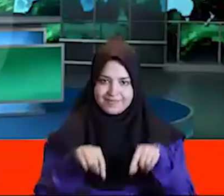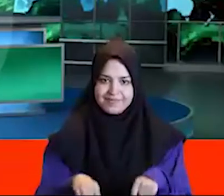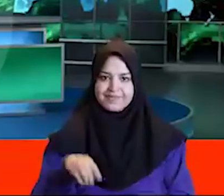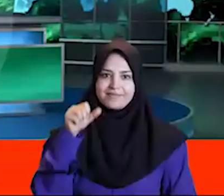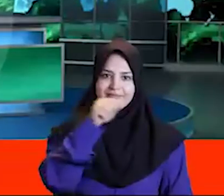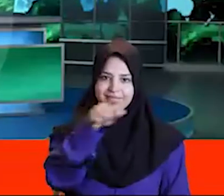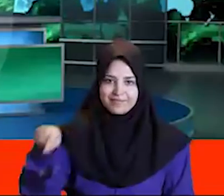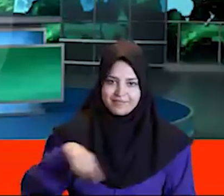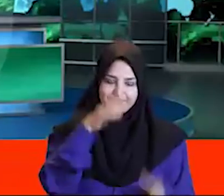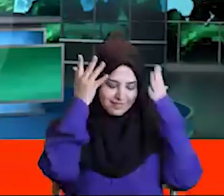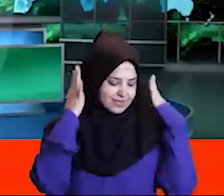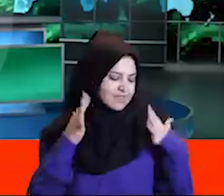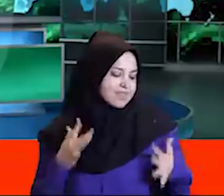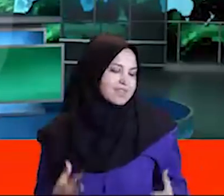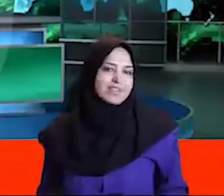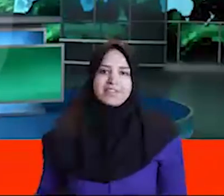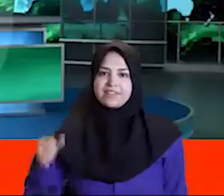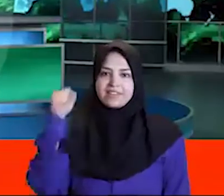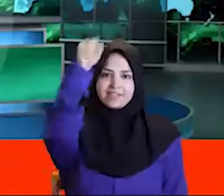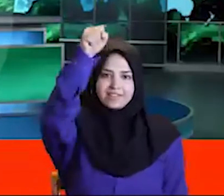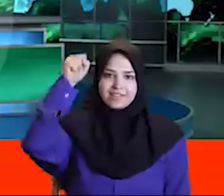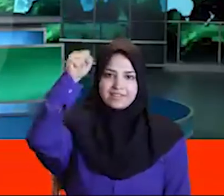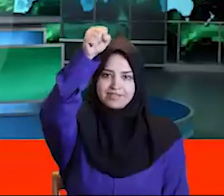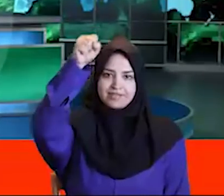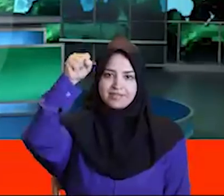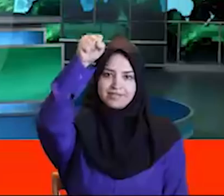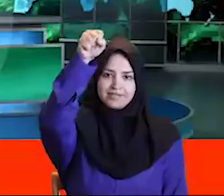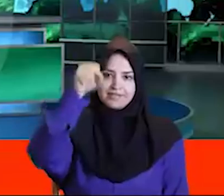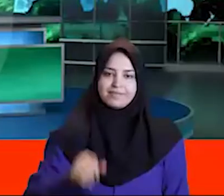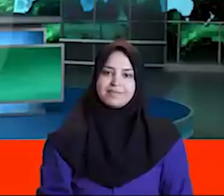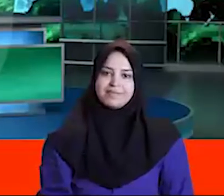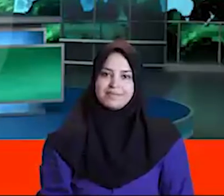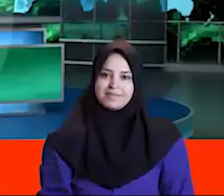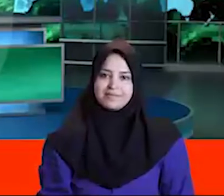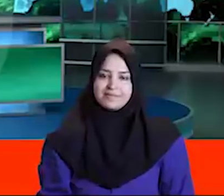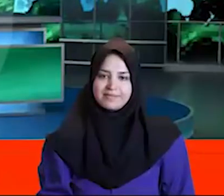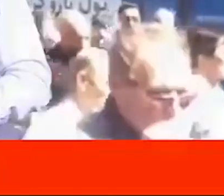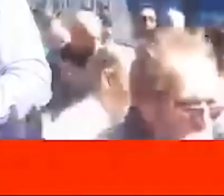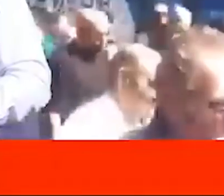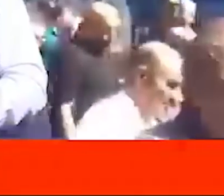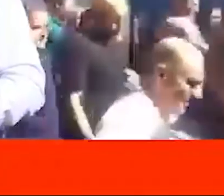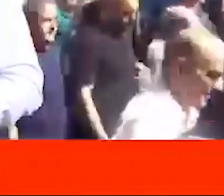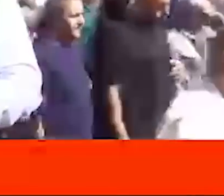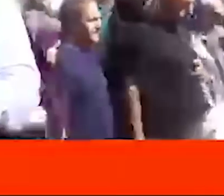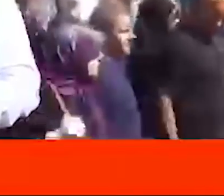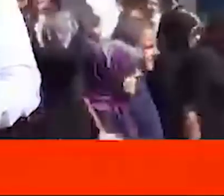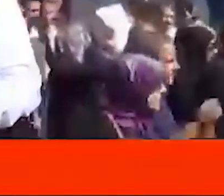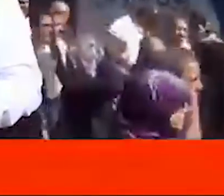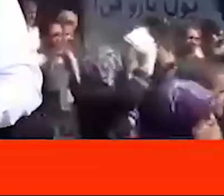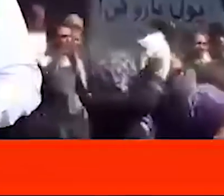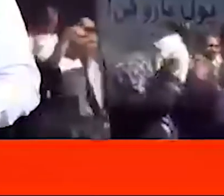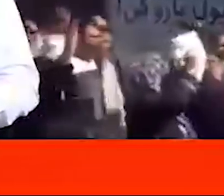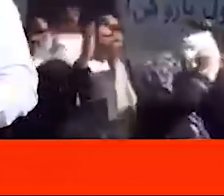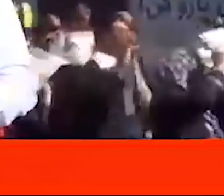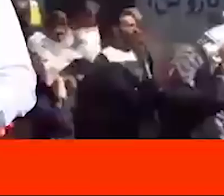مناسبت جامعه متحرکین اعتراض خود را بدین شکل نشان دادند. به جمع معترضین